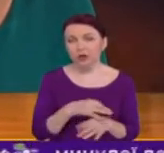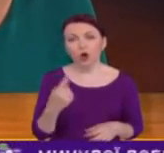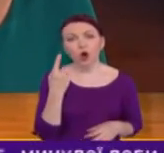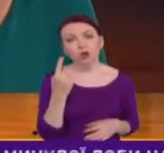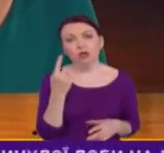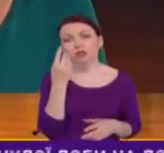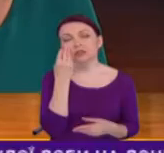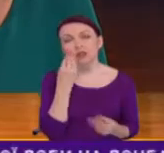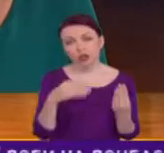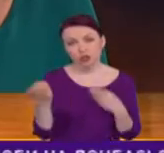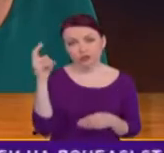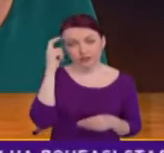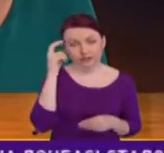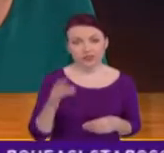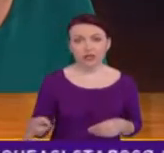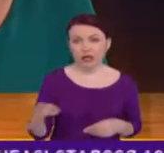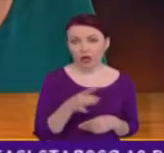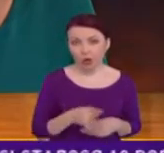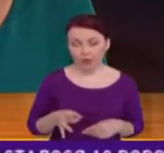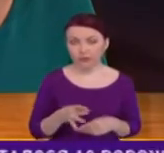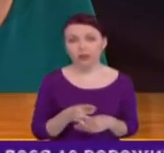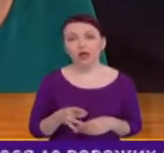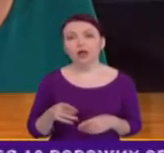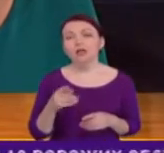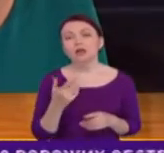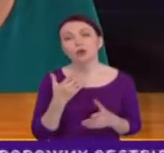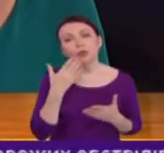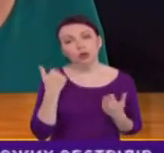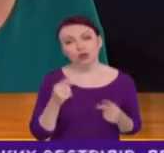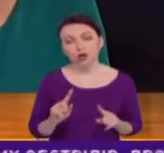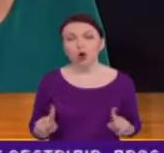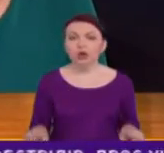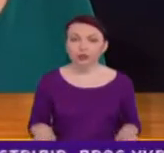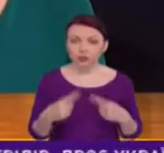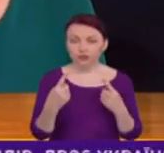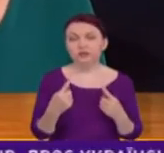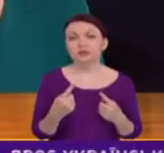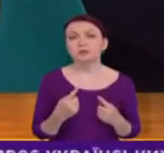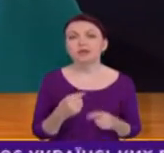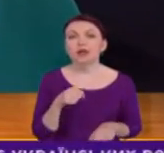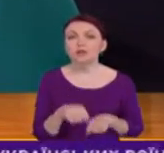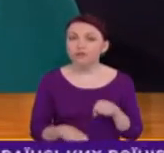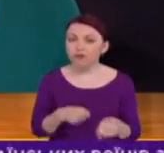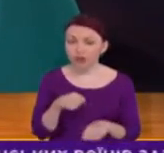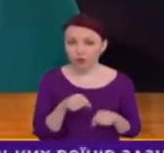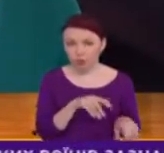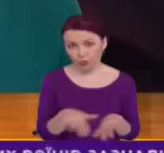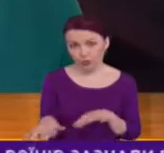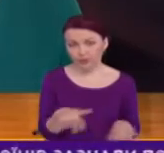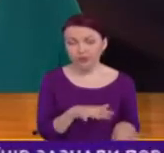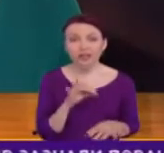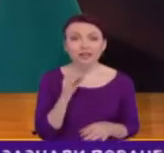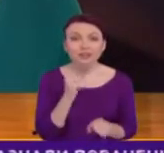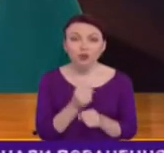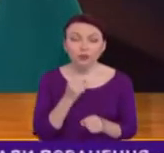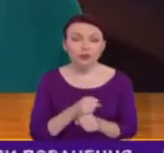найкращих київських районів. Там значно легше організувати велорух і зробити